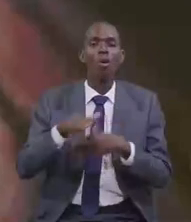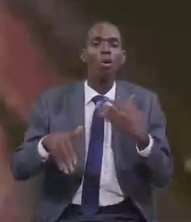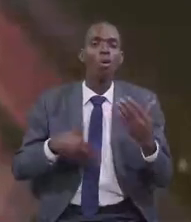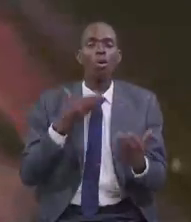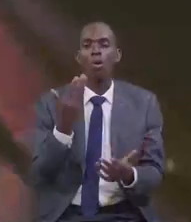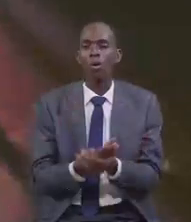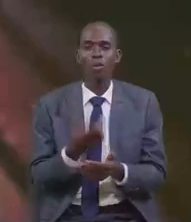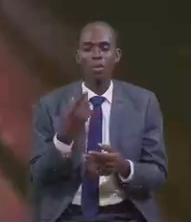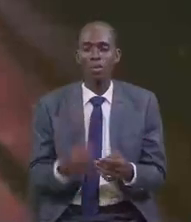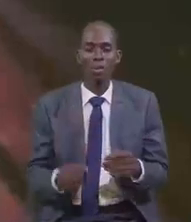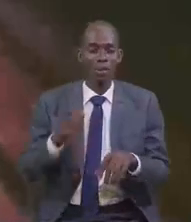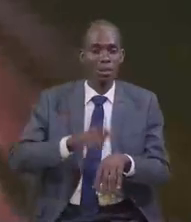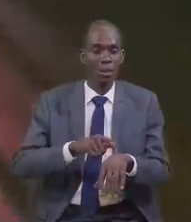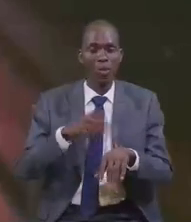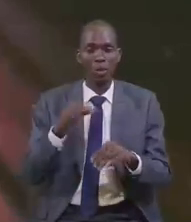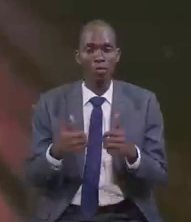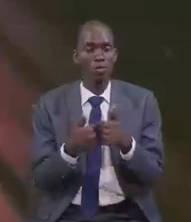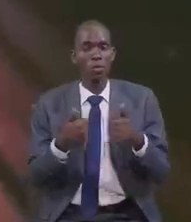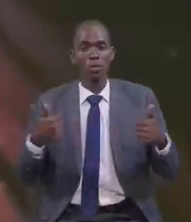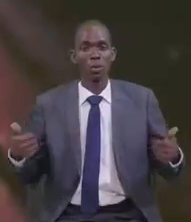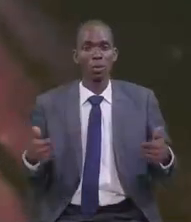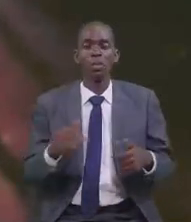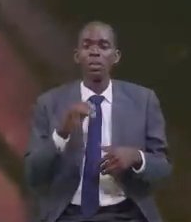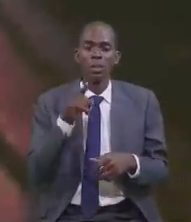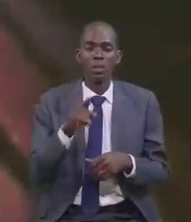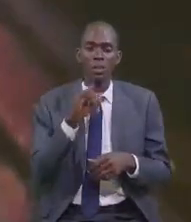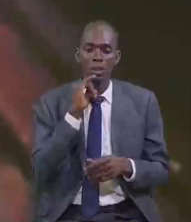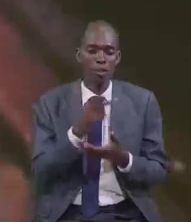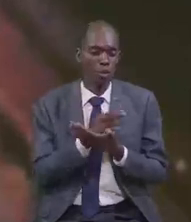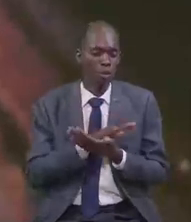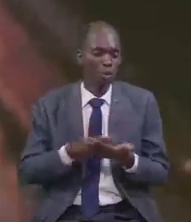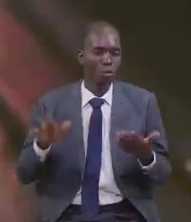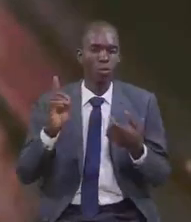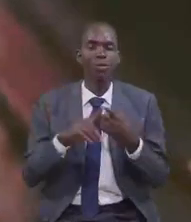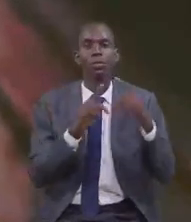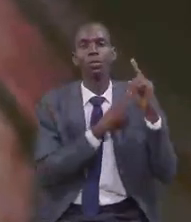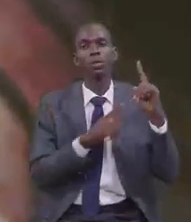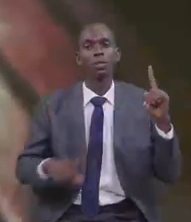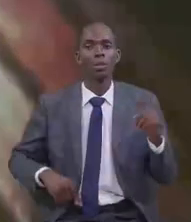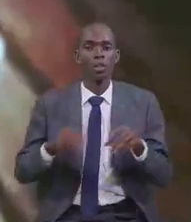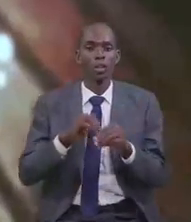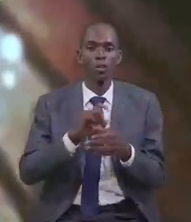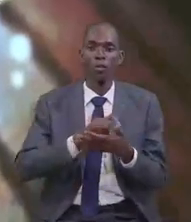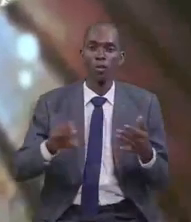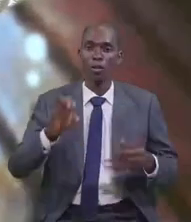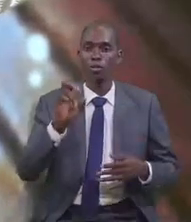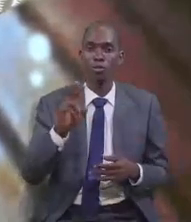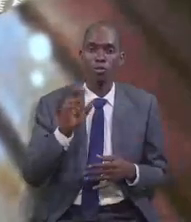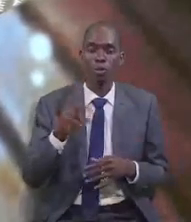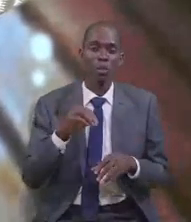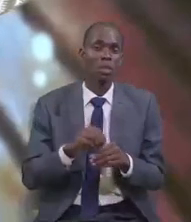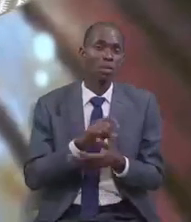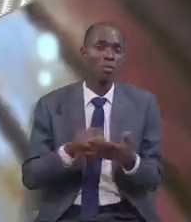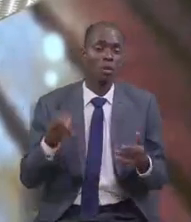son naziréat. Il sera consacré à l'Éternel. Et le verset 12 dit,